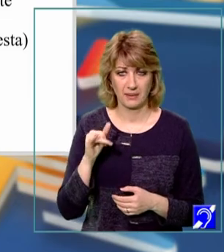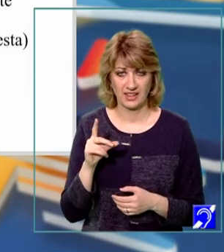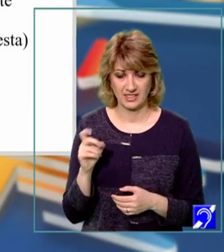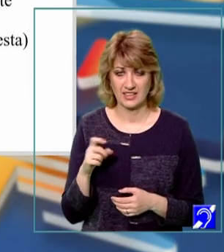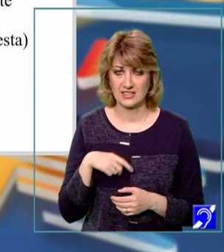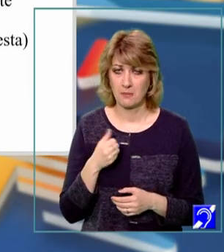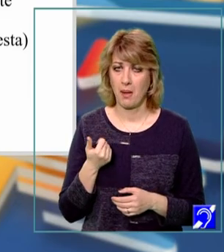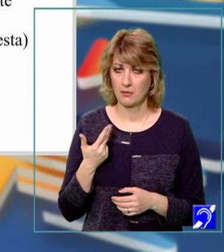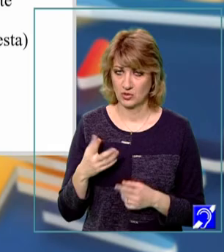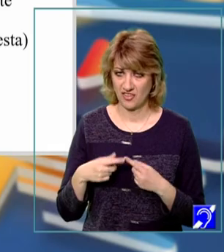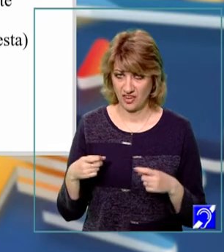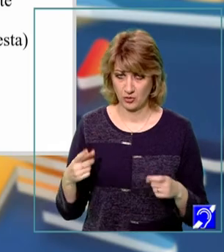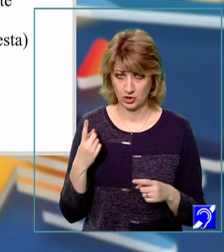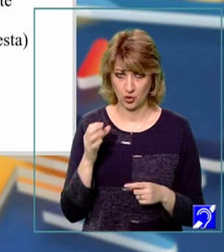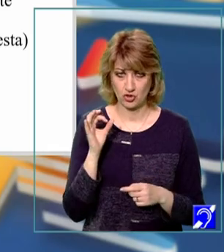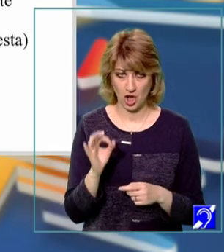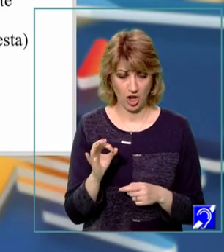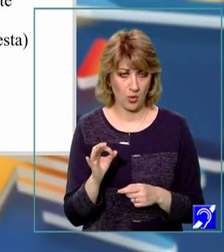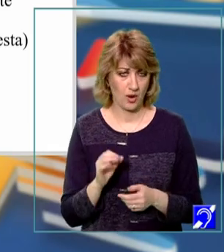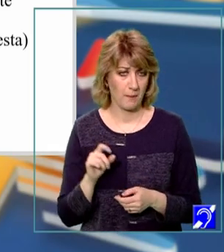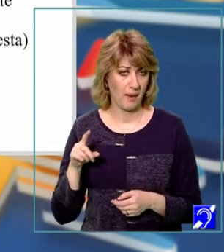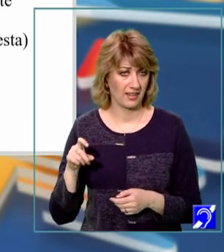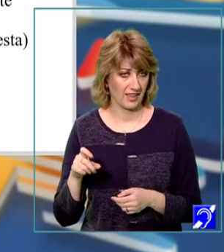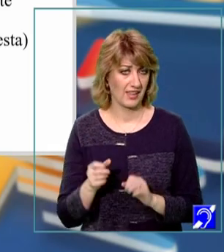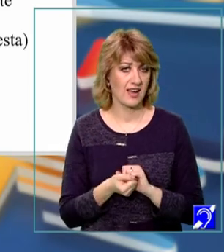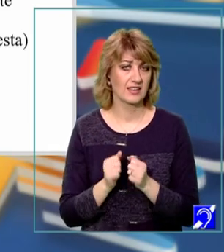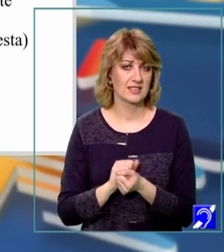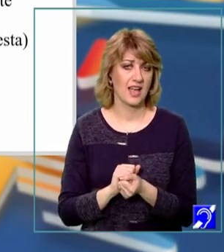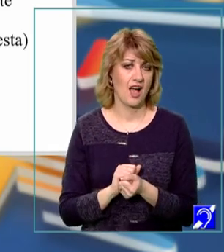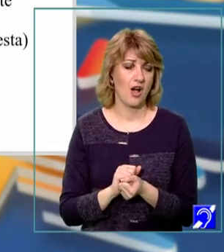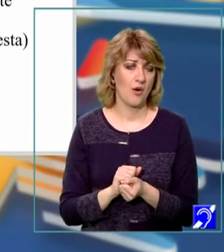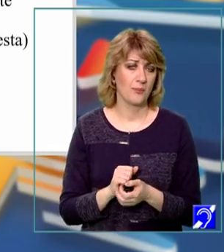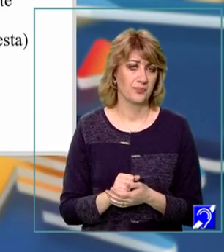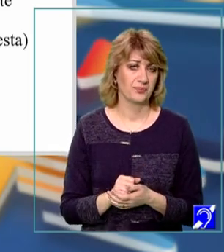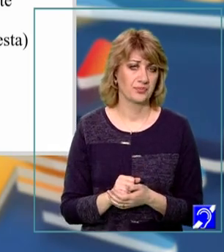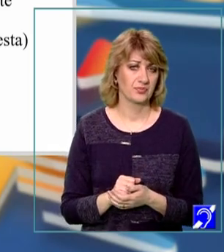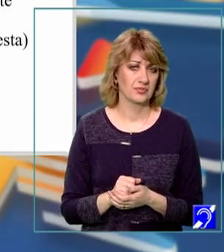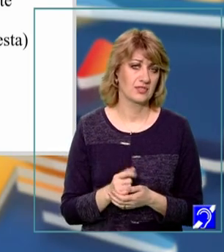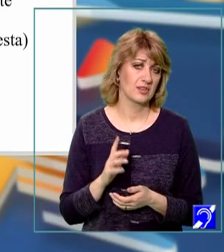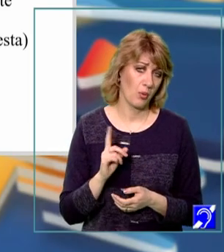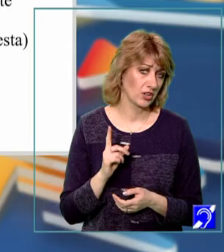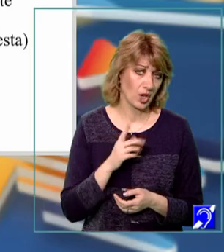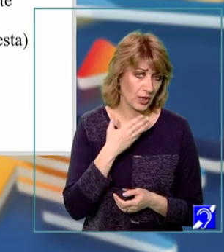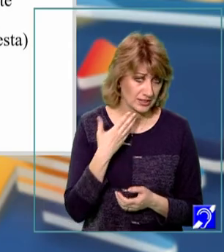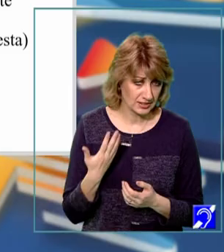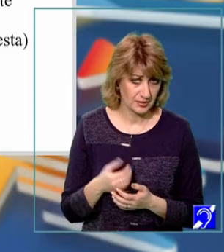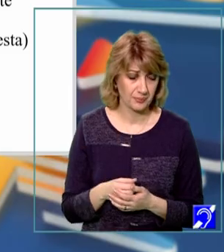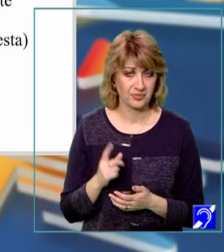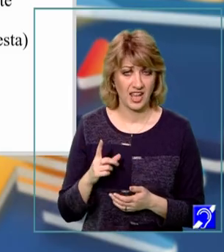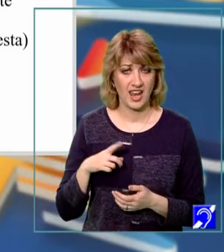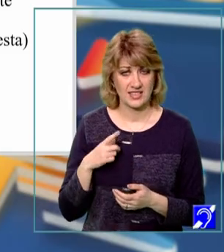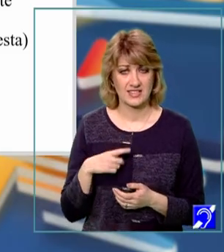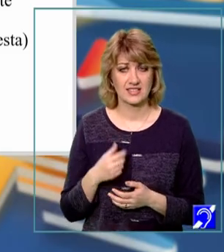multe plasmide într-o celulă bacteriană sau pot să nu existe plasmide într-o celulă bacteriană. Ele sunt